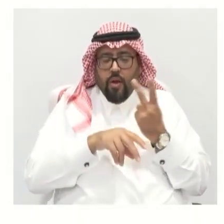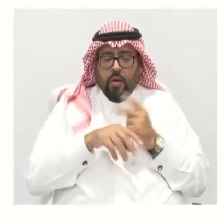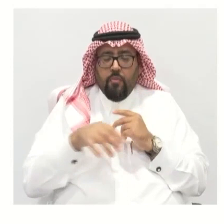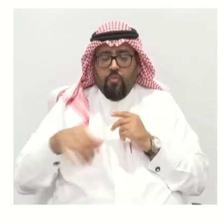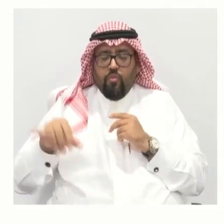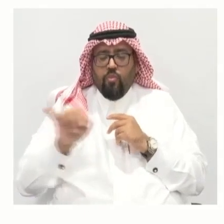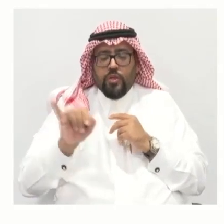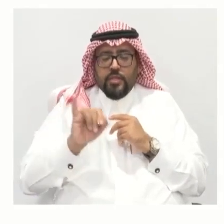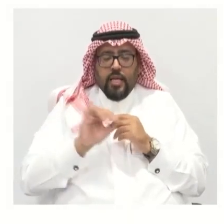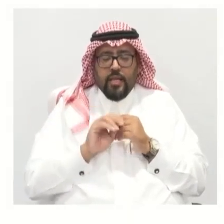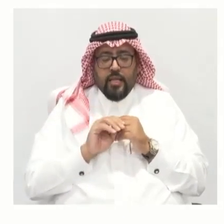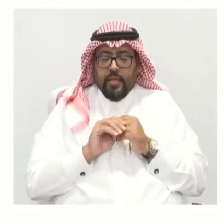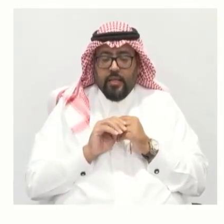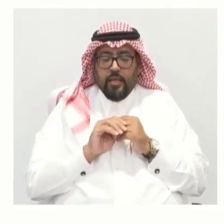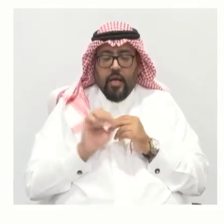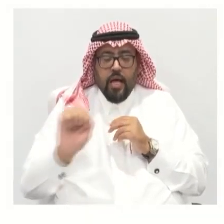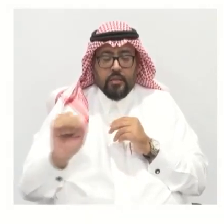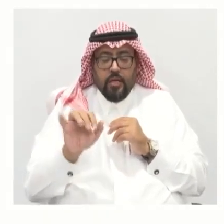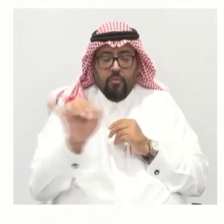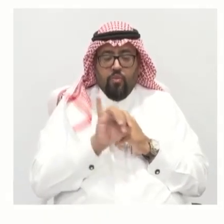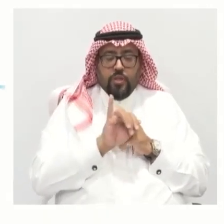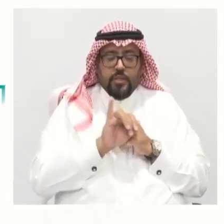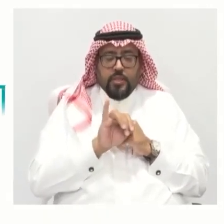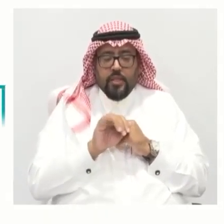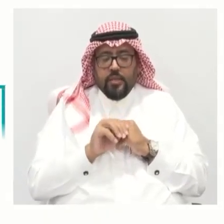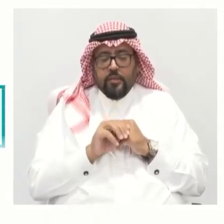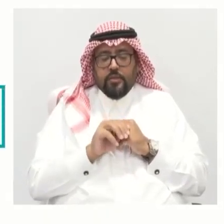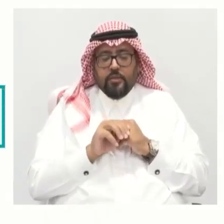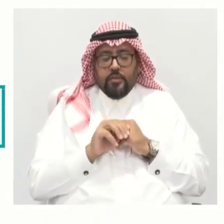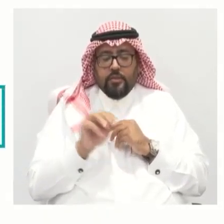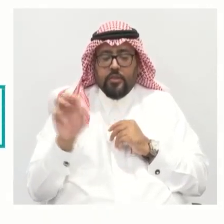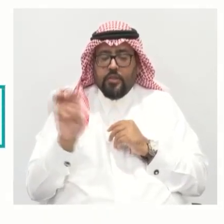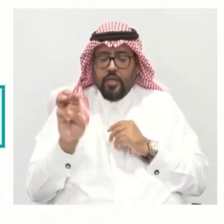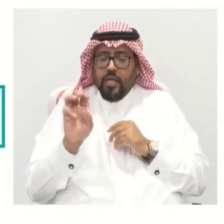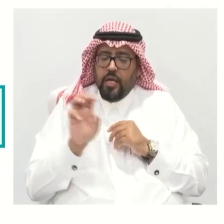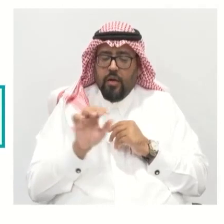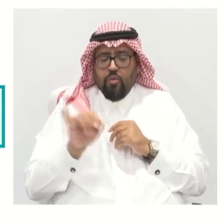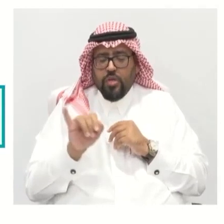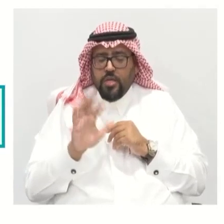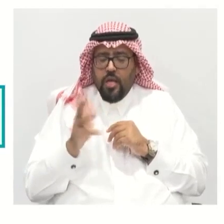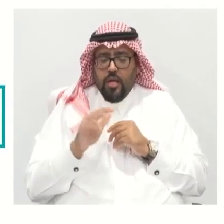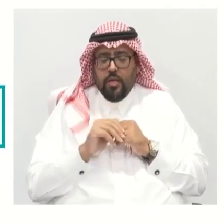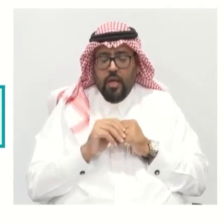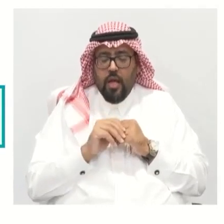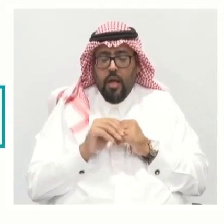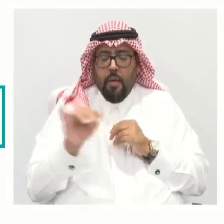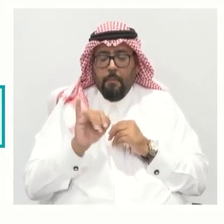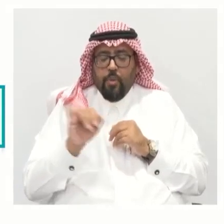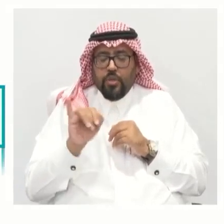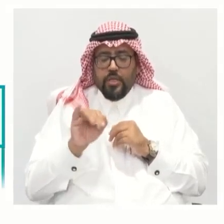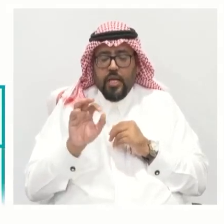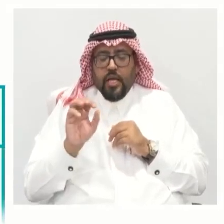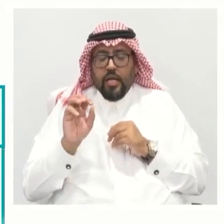نوعان مؤسسات خاصه ومؤسسات عامه مثل ماذا المؤسسات